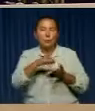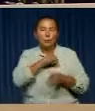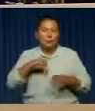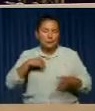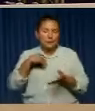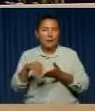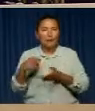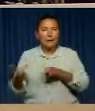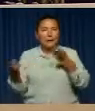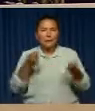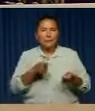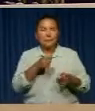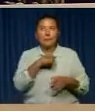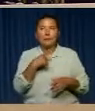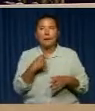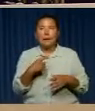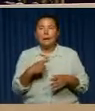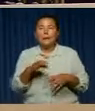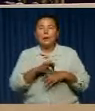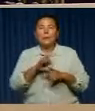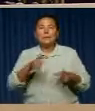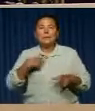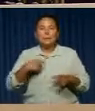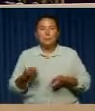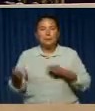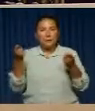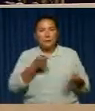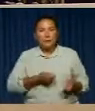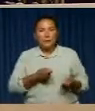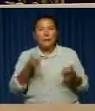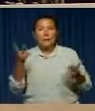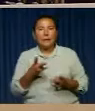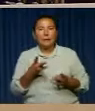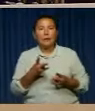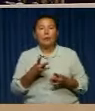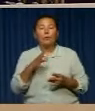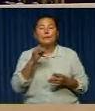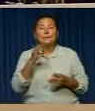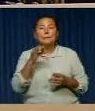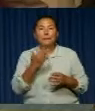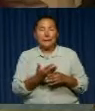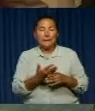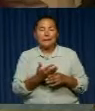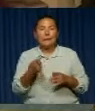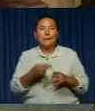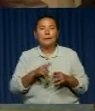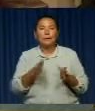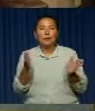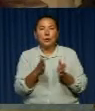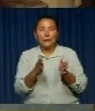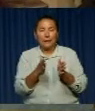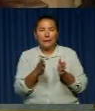жатыр, науқастар өздерімен бірге алып келіп жатыр. Сосын ең және жақсы бір керек нәрсе пульс оксиметр дейді. Пульс оксиметр деген нәрсе ол кішкентай ғана